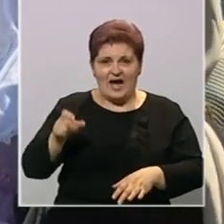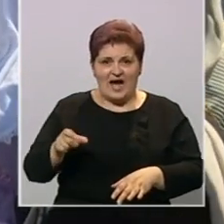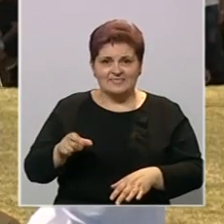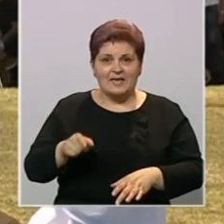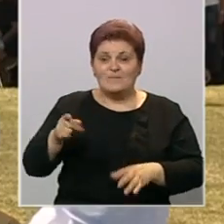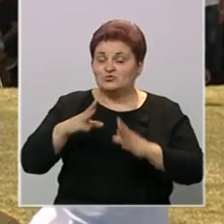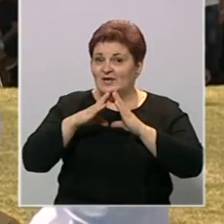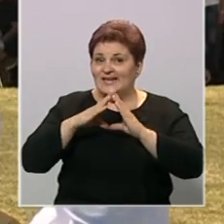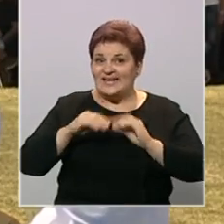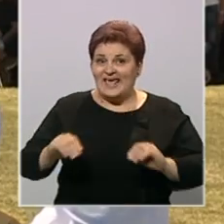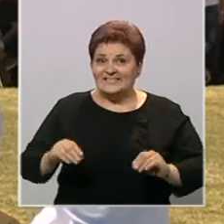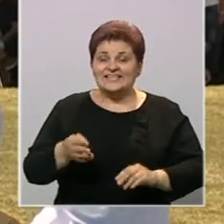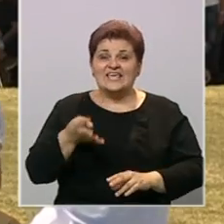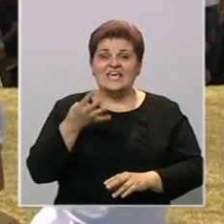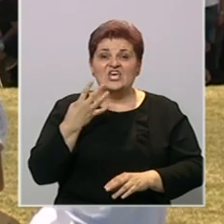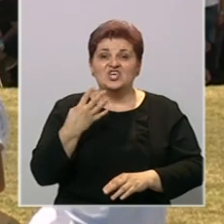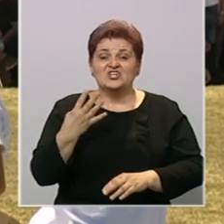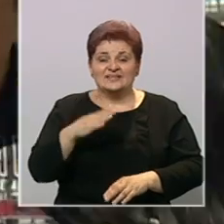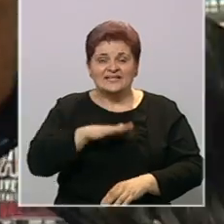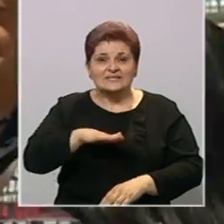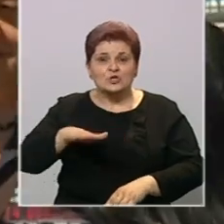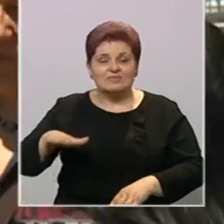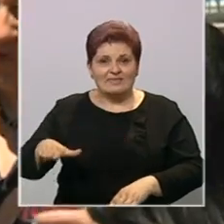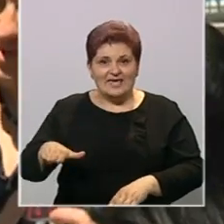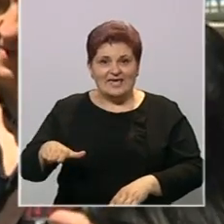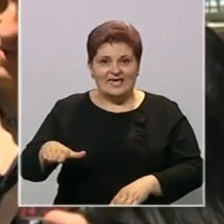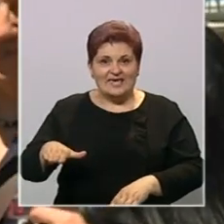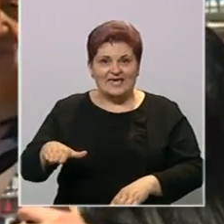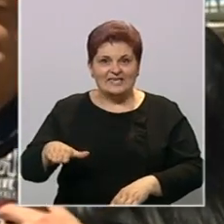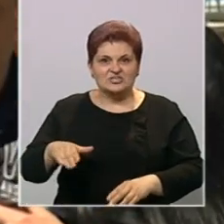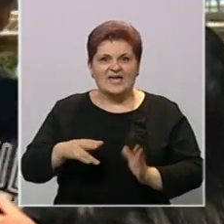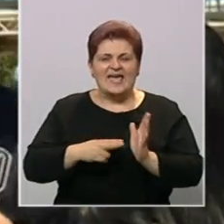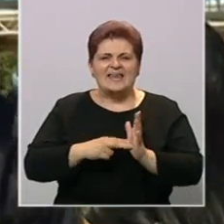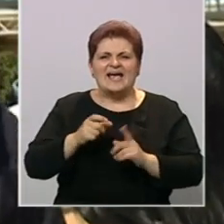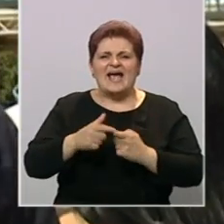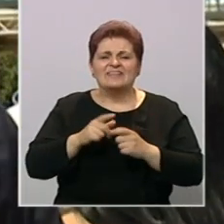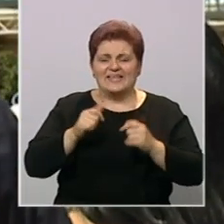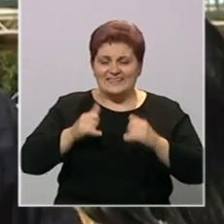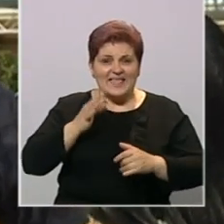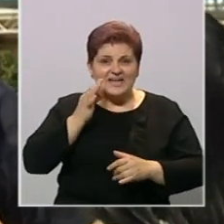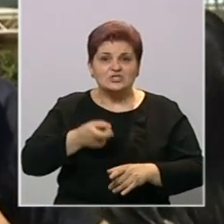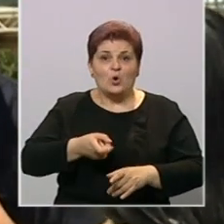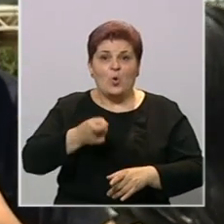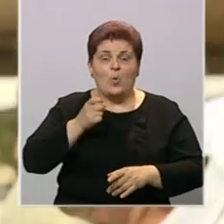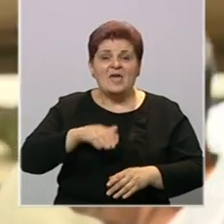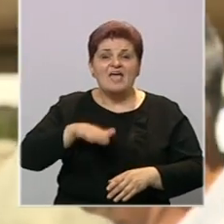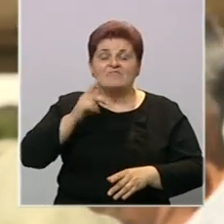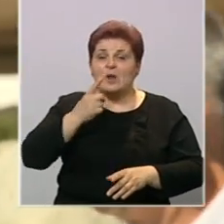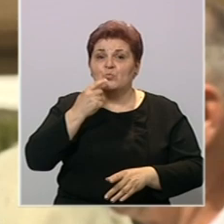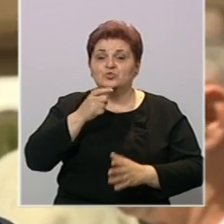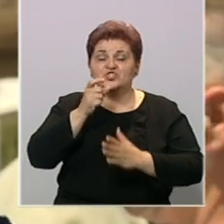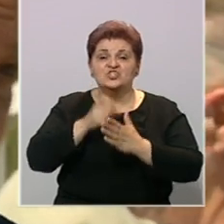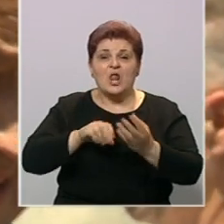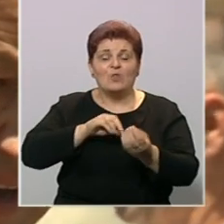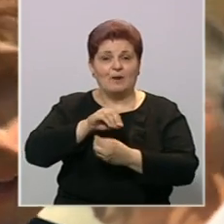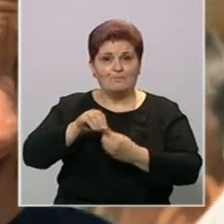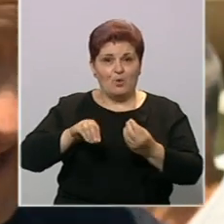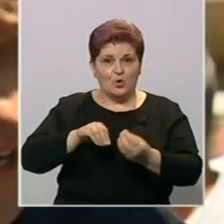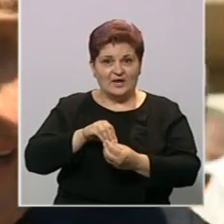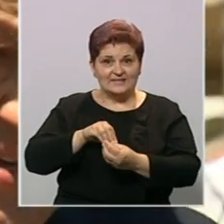Među nestalima je i 40 djece. Nedimu Kadiriću na današnji dan je ubijena većina muških članova